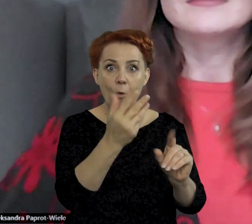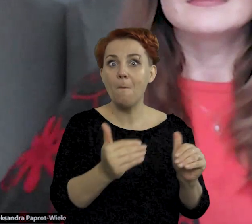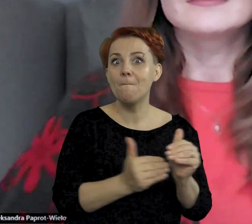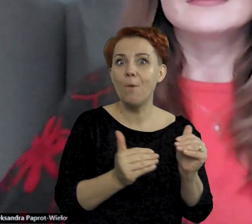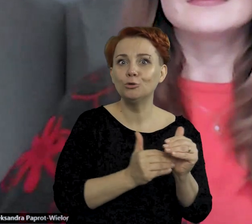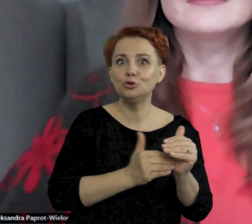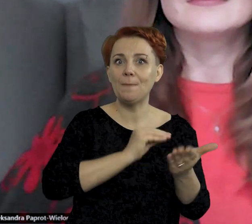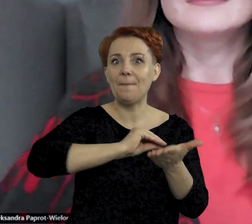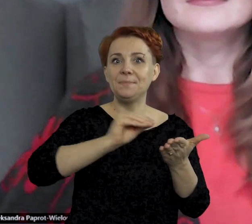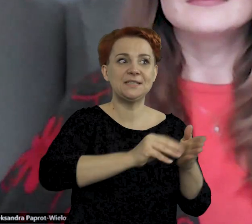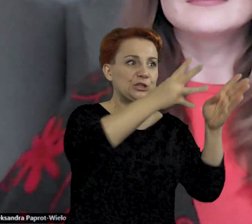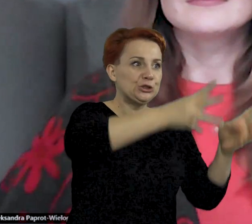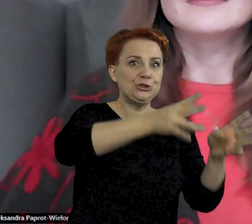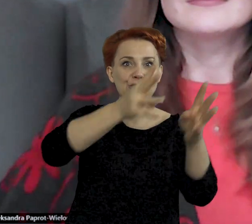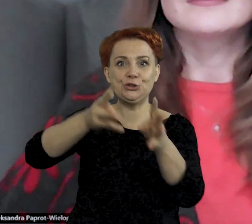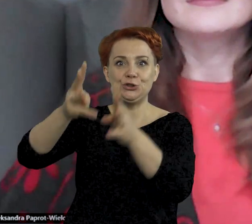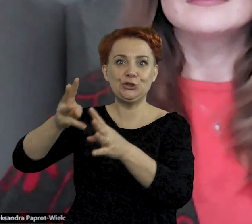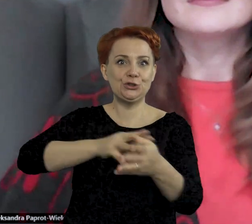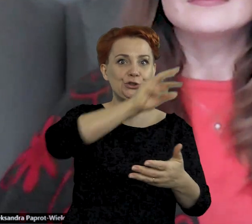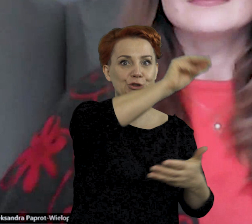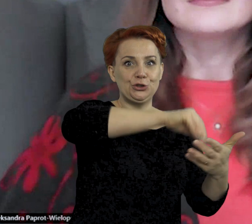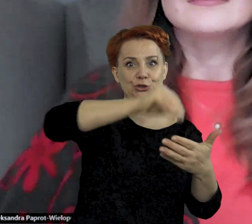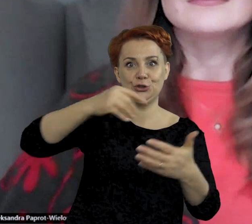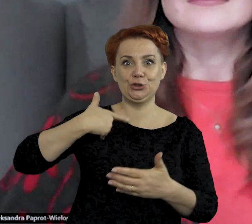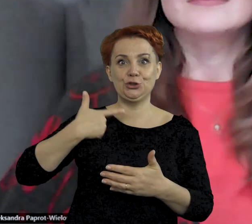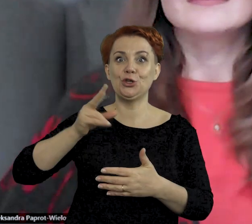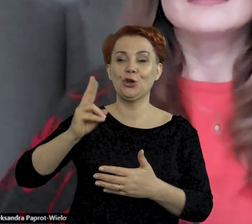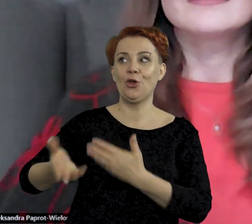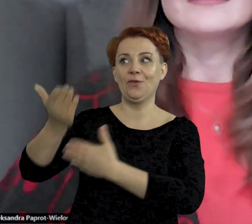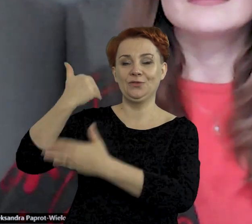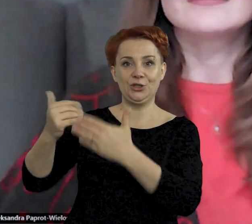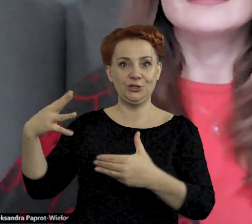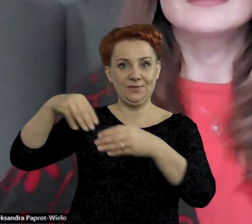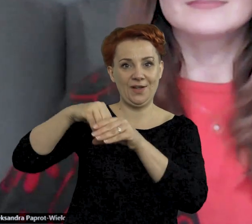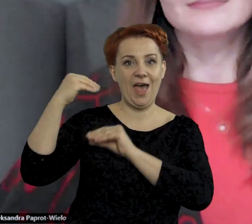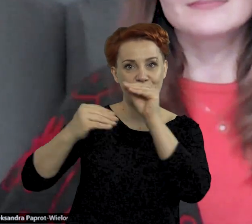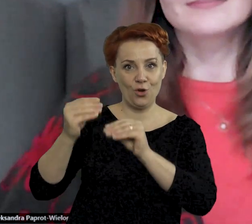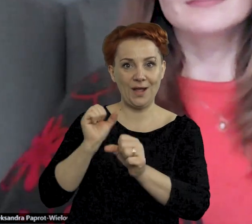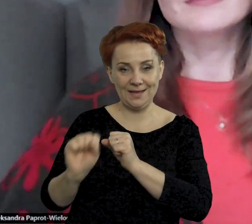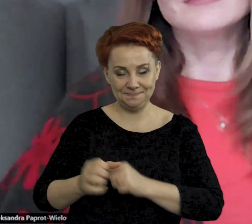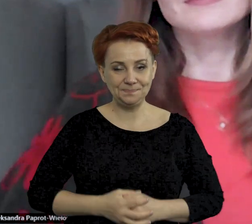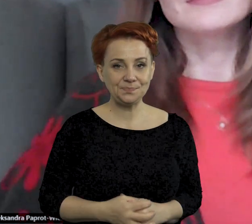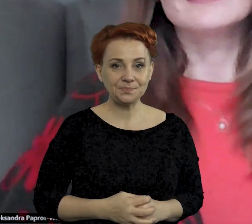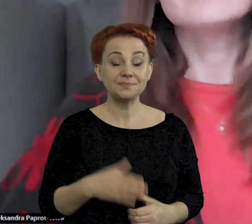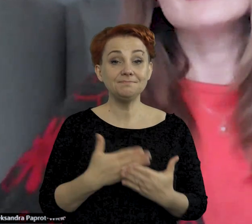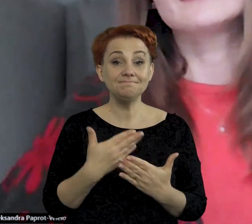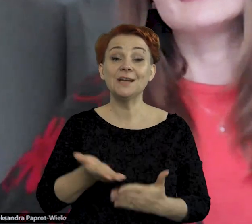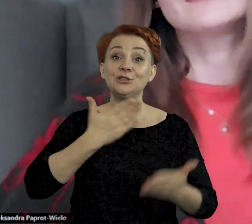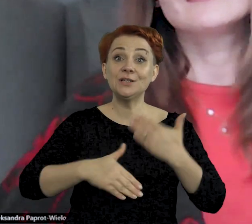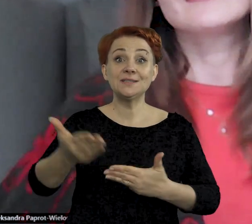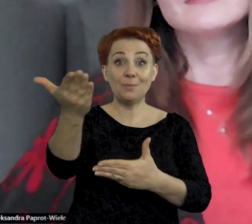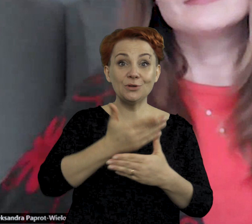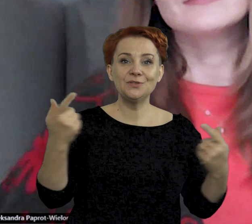pisania biogramów naszych poprzedniczek oraz naszych poprzedników. Dlatego bardzo się cieszę, że zaproszenie do wspólnej